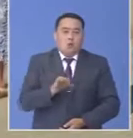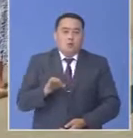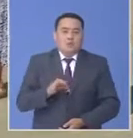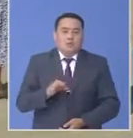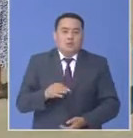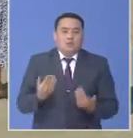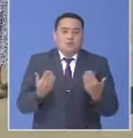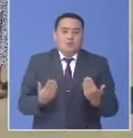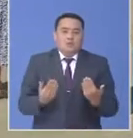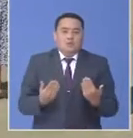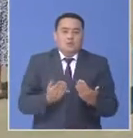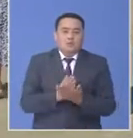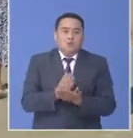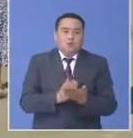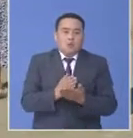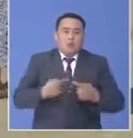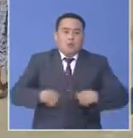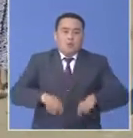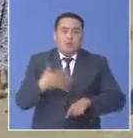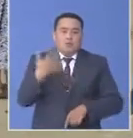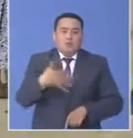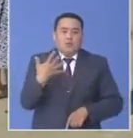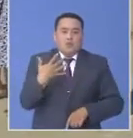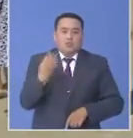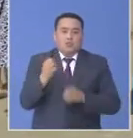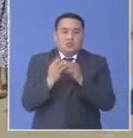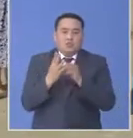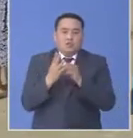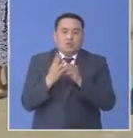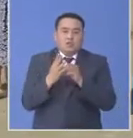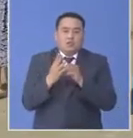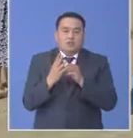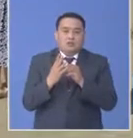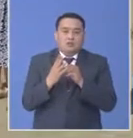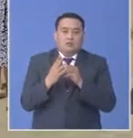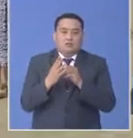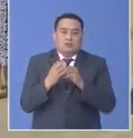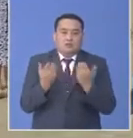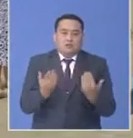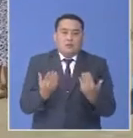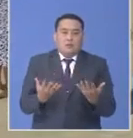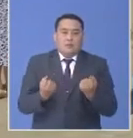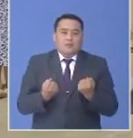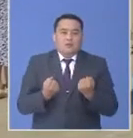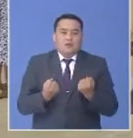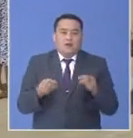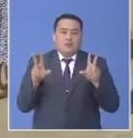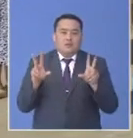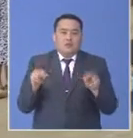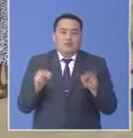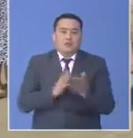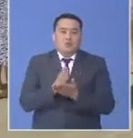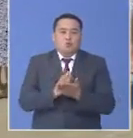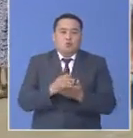сейчас находится на службе в подразделении 5514 внутренних войск. Вот сейчас принял присягу.